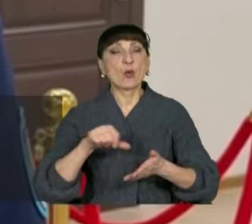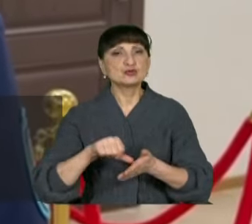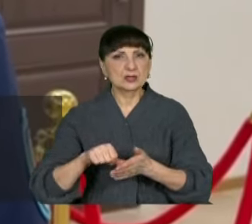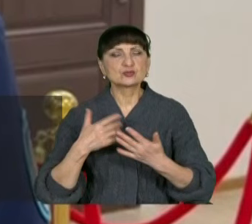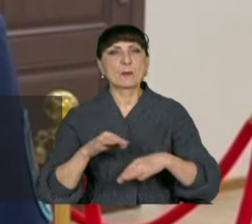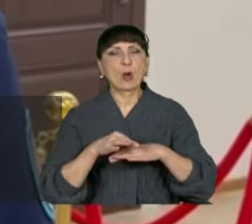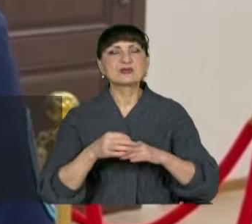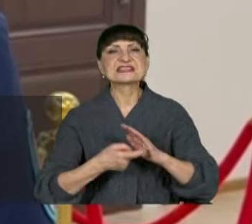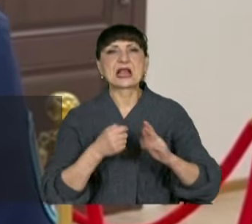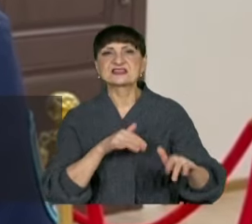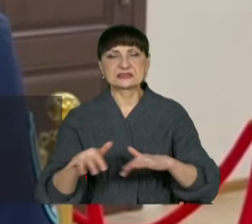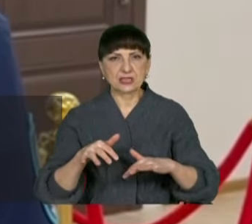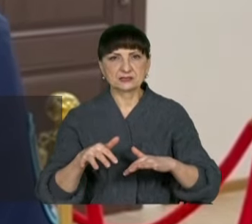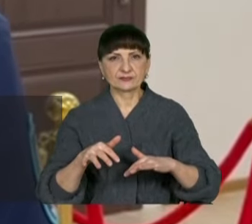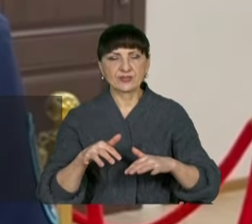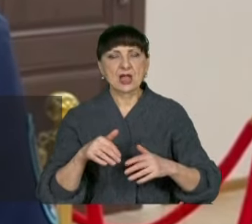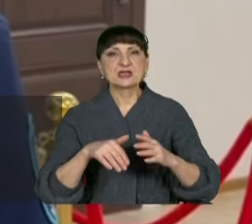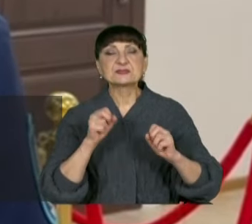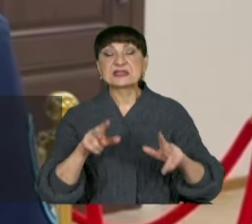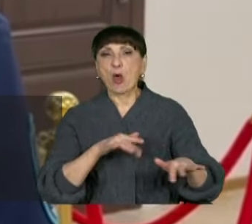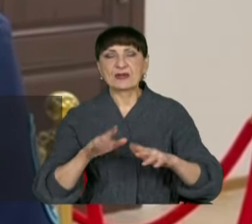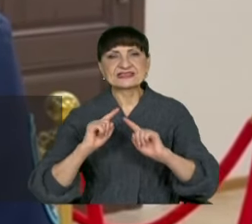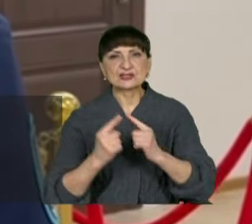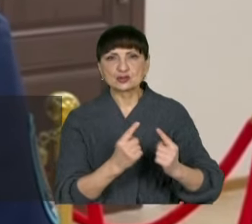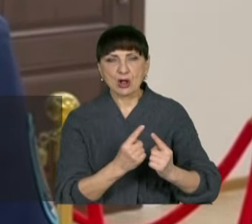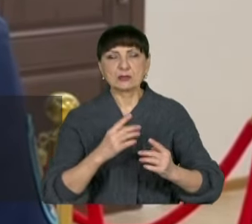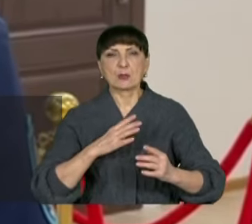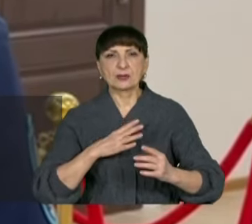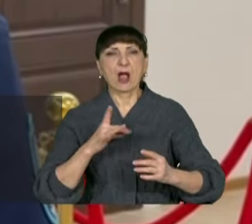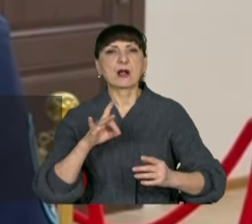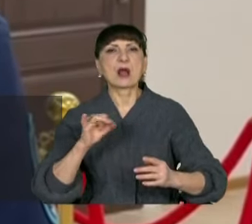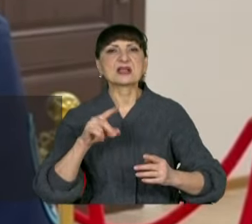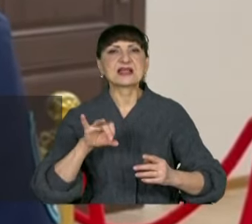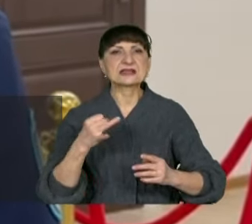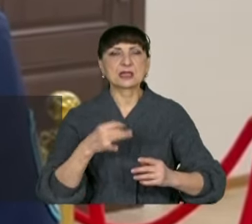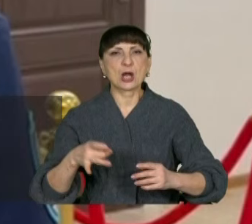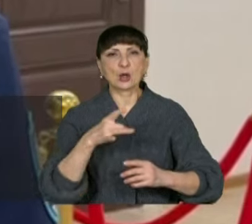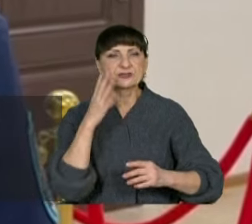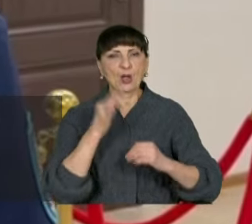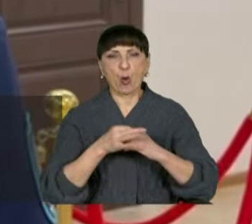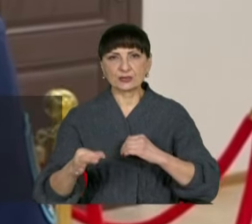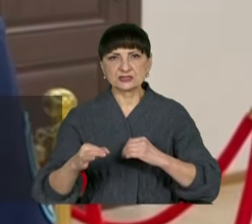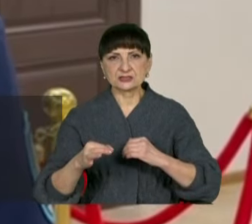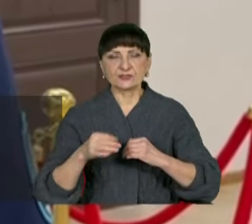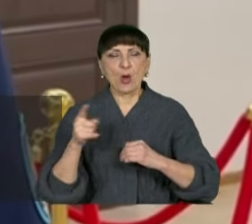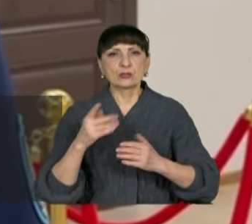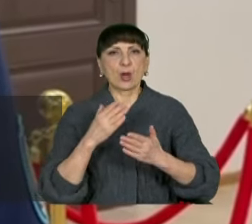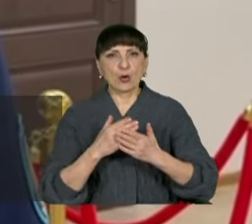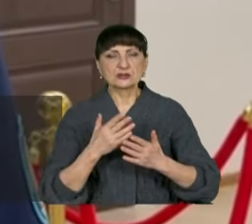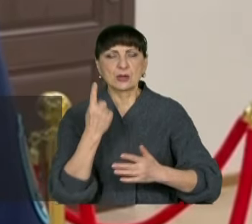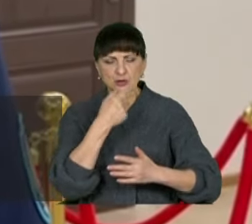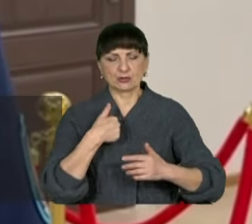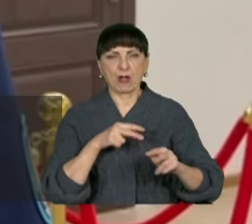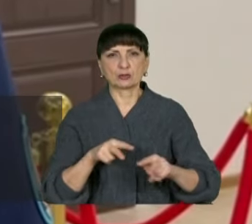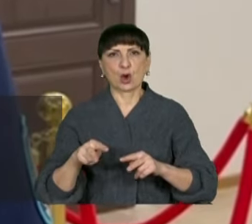проводятся следственные действия. Отметим, что спецоперация по задержанию прошла в Карасайском районе Алматинской области. Ход расследования находится на моем личном